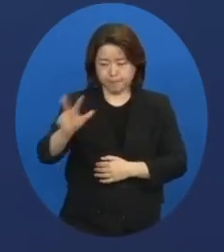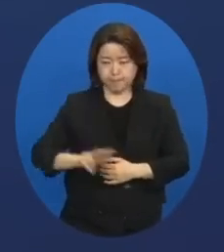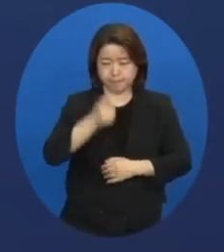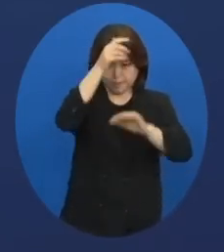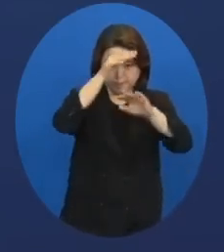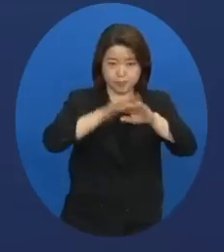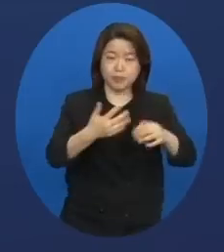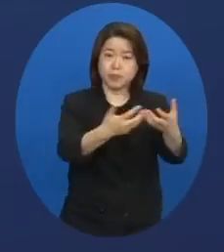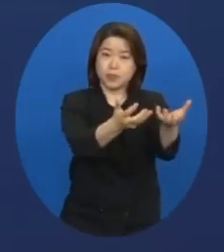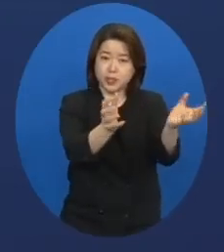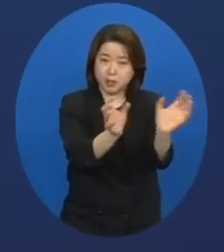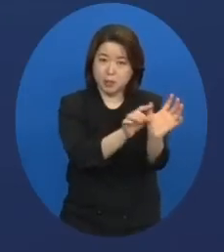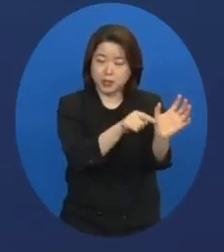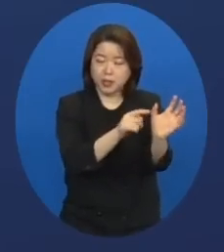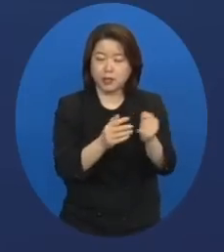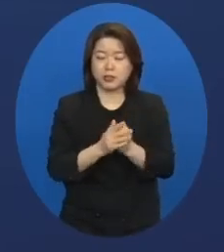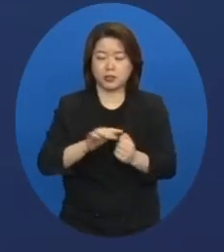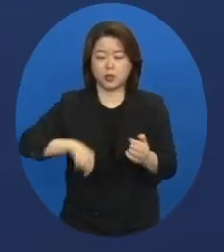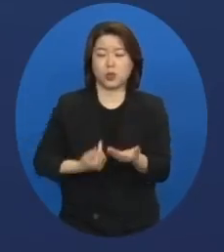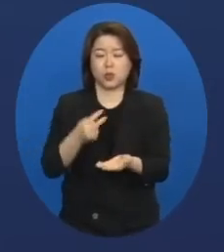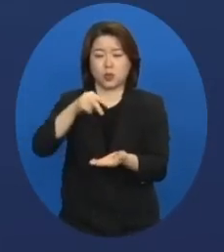예배당은 독립운동의